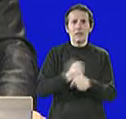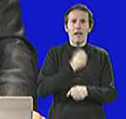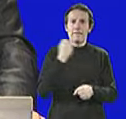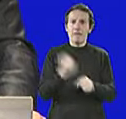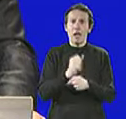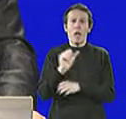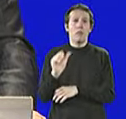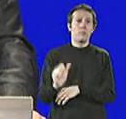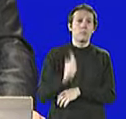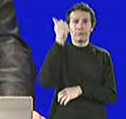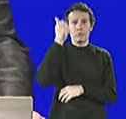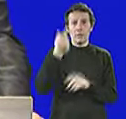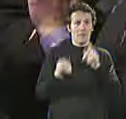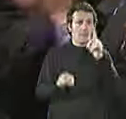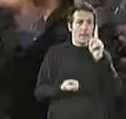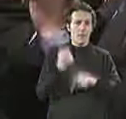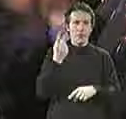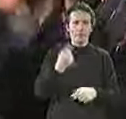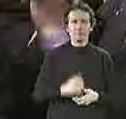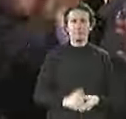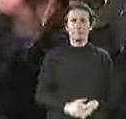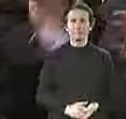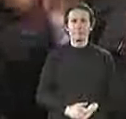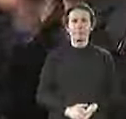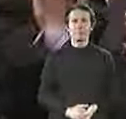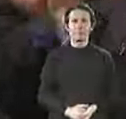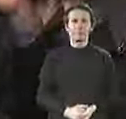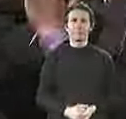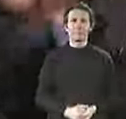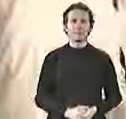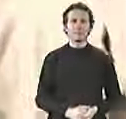est la valeur cardinale de la République française.